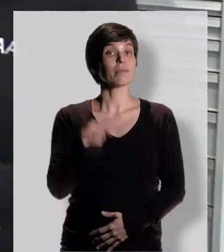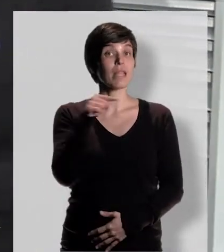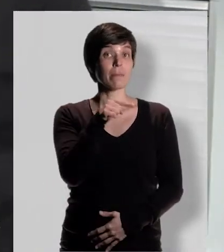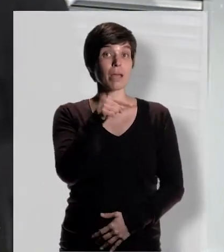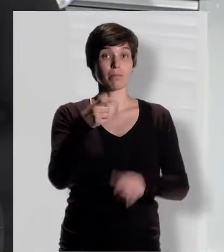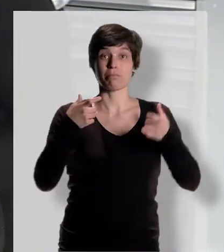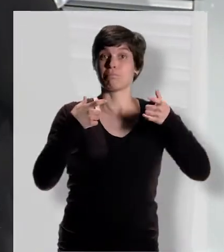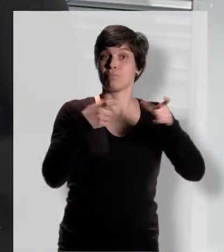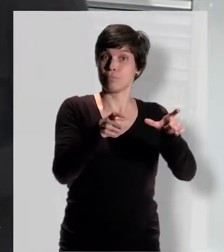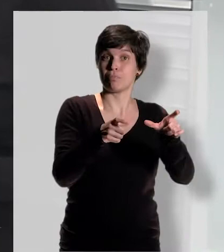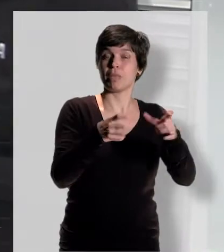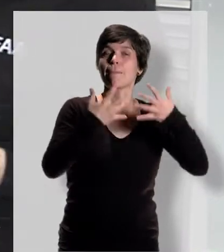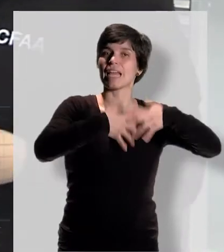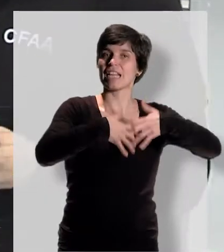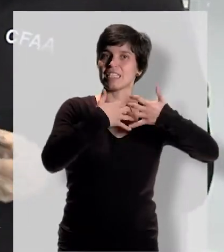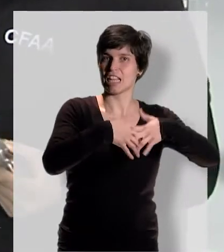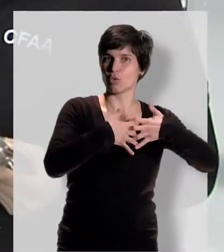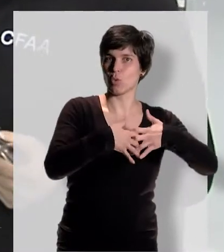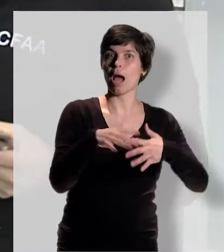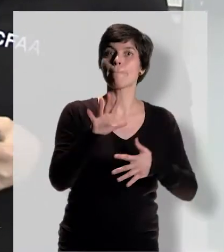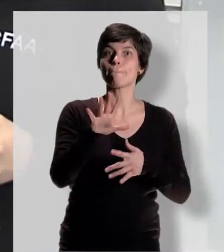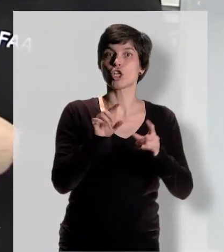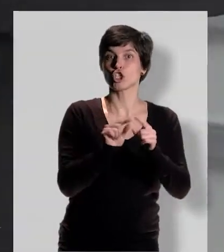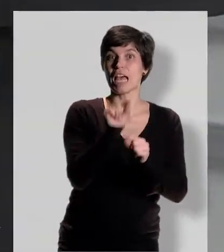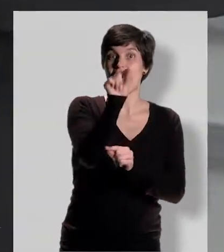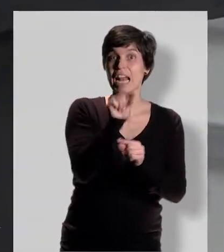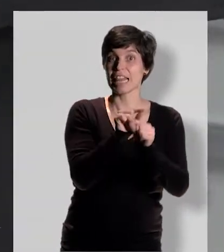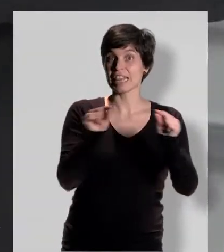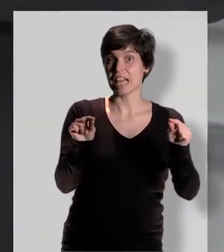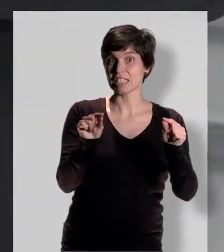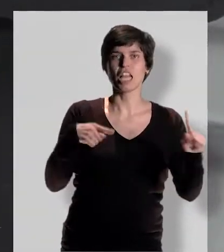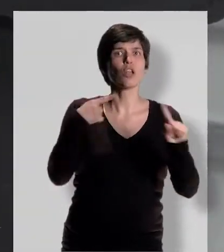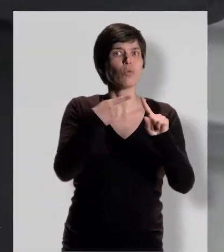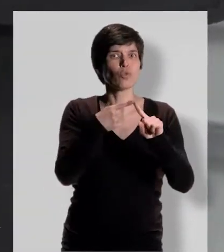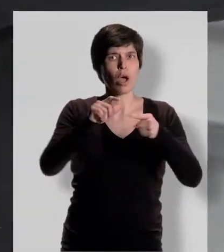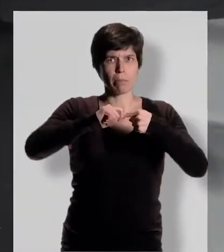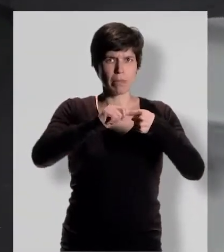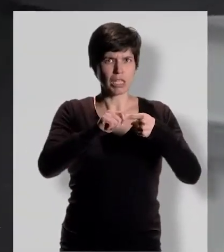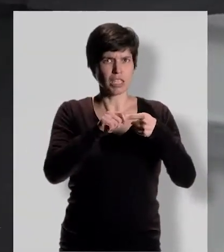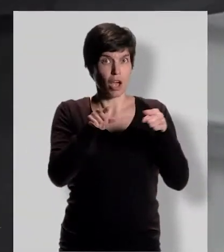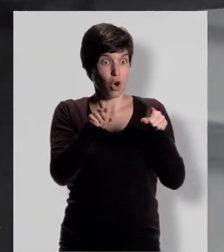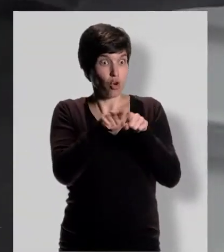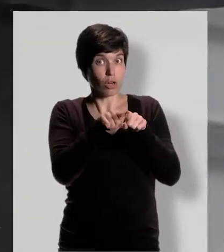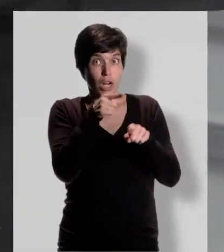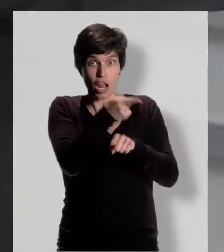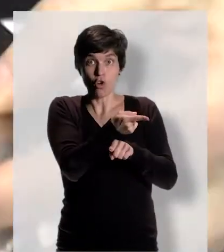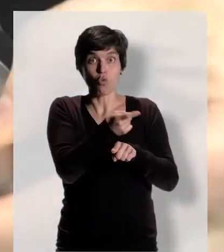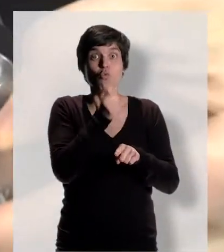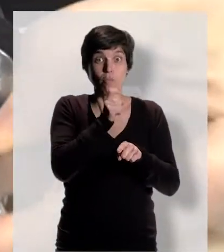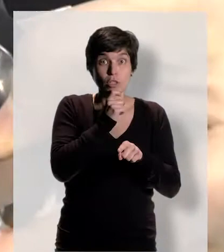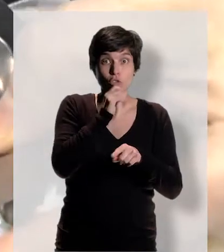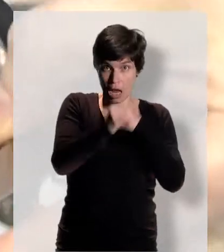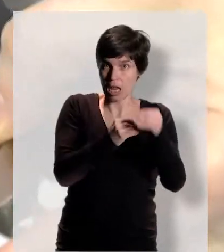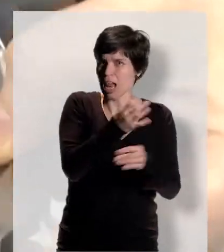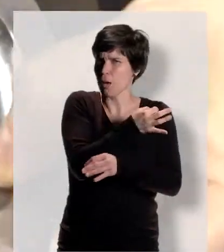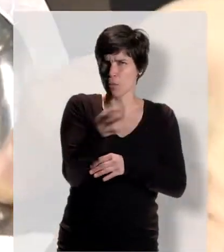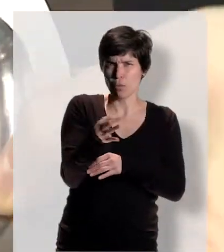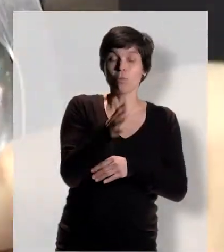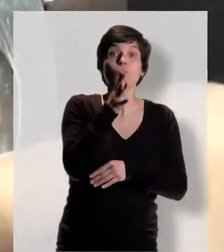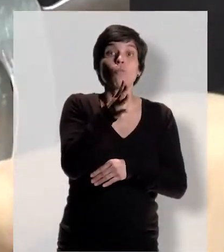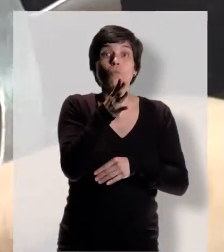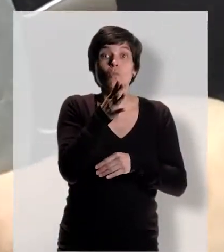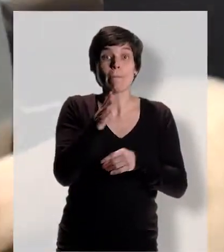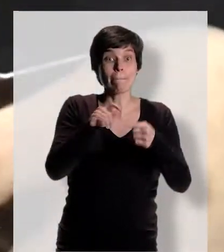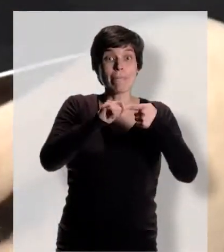Bueno, hemen 5 ardatzeko mekanizazio zentro bat dekogu, olako pieza komplexuak egiteko aproposa da. Piezako edozein punture